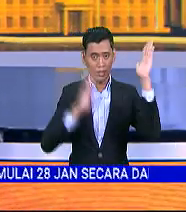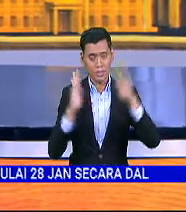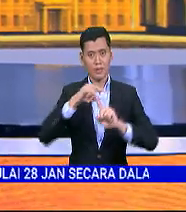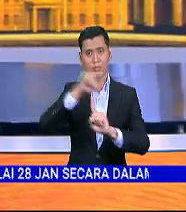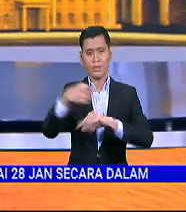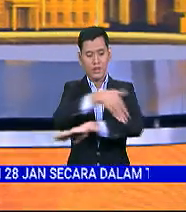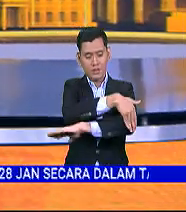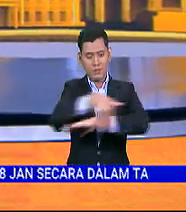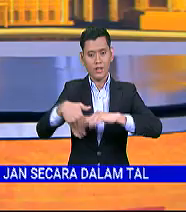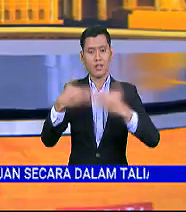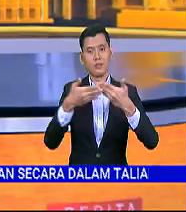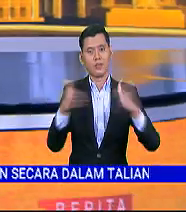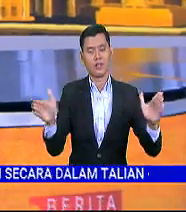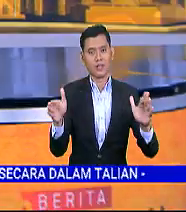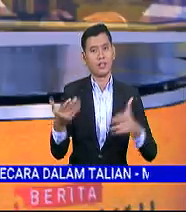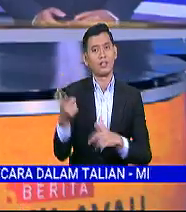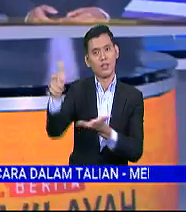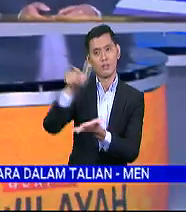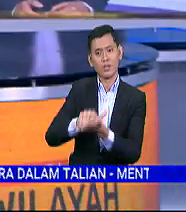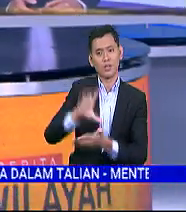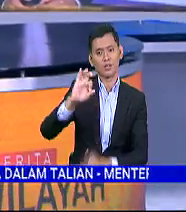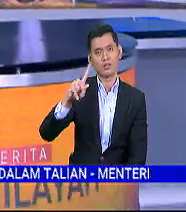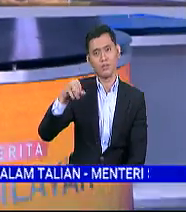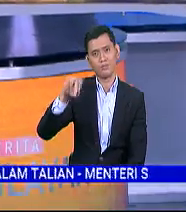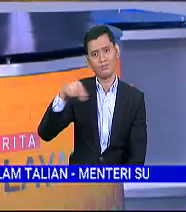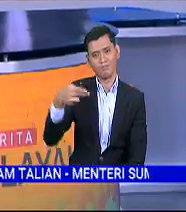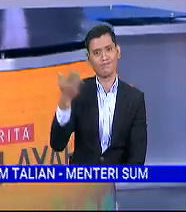bersama Konstantin Palawan. Silakan, Konstantin.